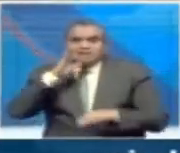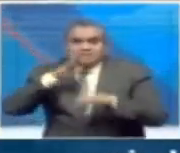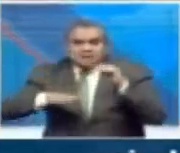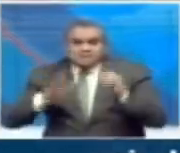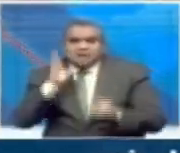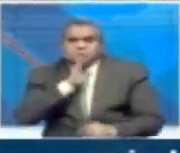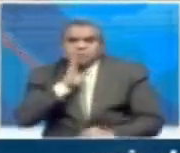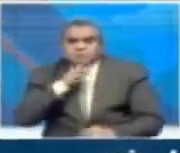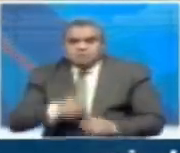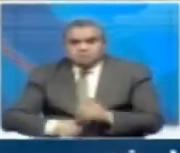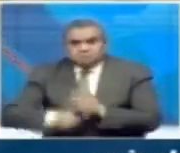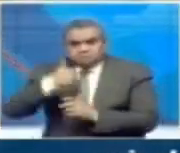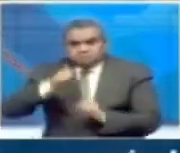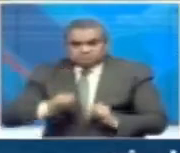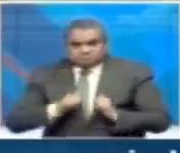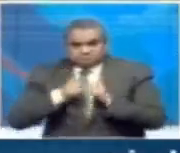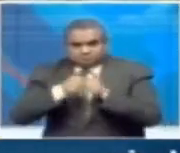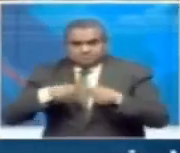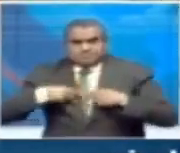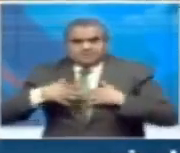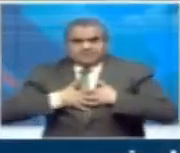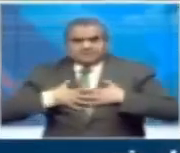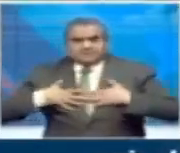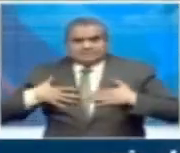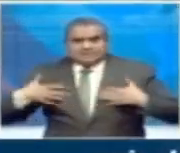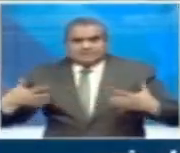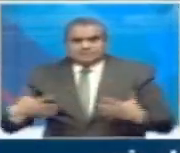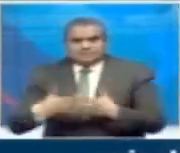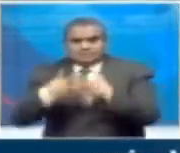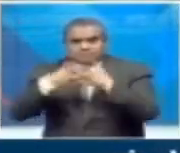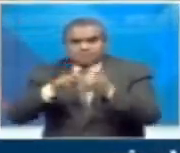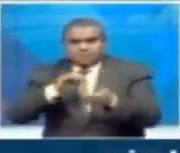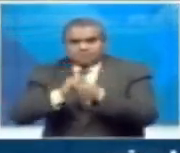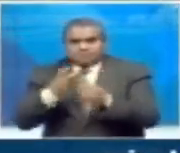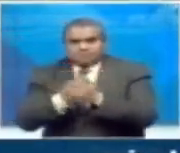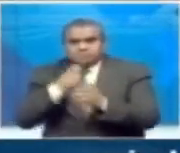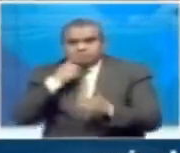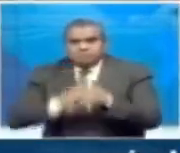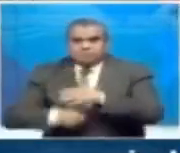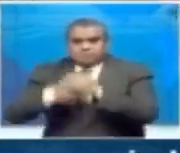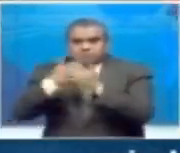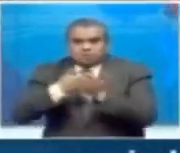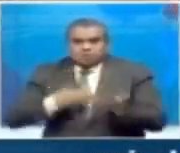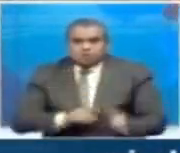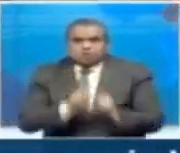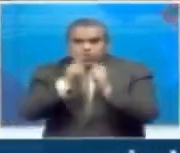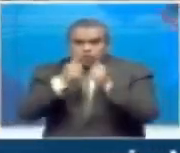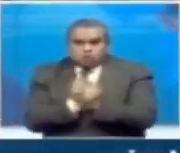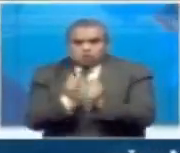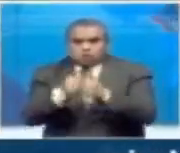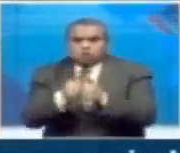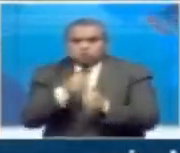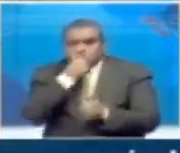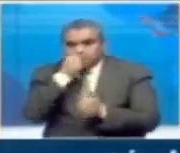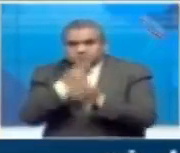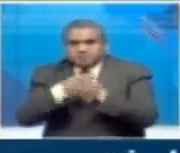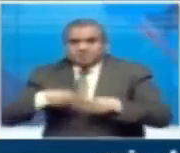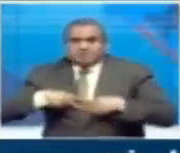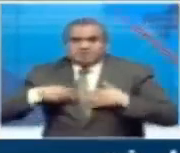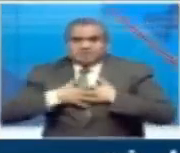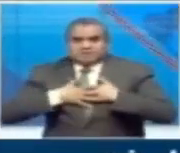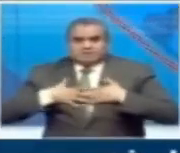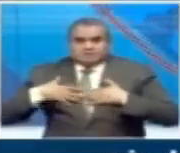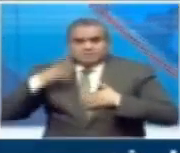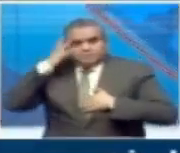والتعليم الذين ابدوا سعادة كبيرة بوجودهم وسط اسر الشهداء. والله انا سعيد جدا ان